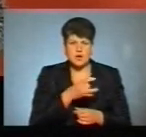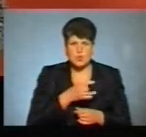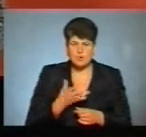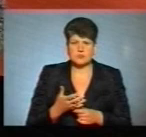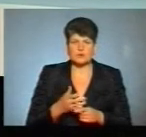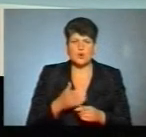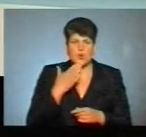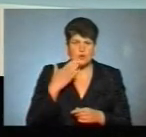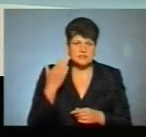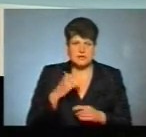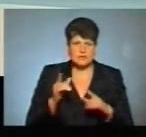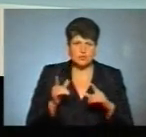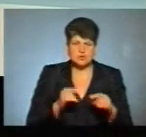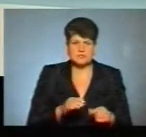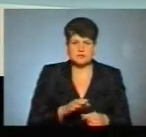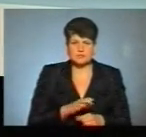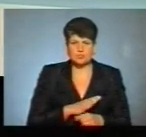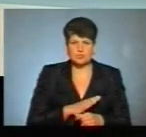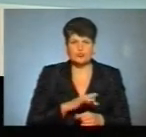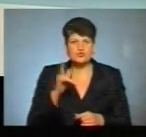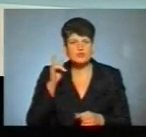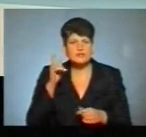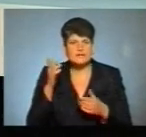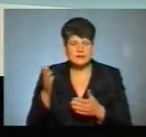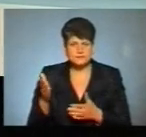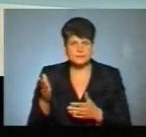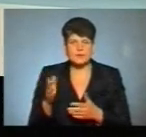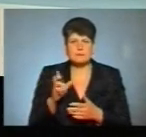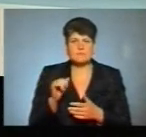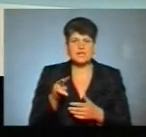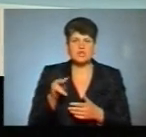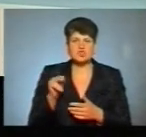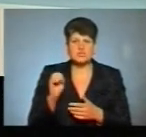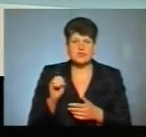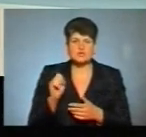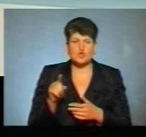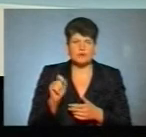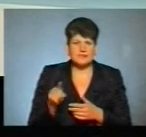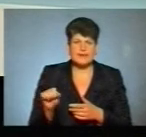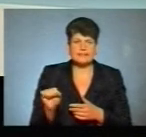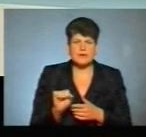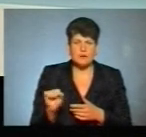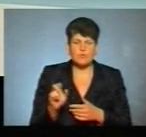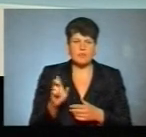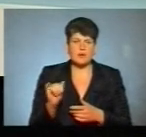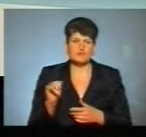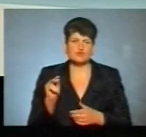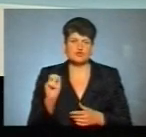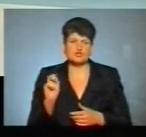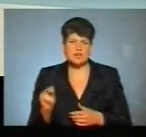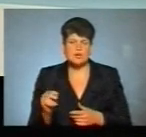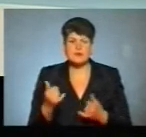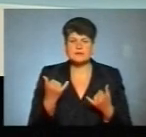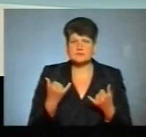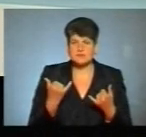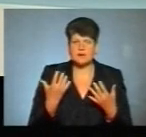районів. Остання поїздка – це був Чортків, Більче, Золоте, Теребовля, Бучач. І